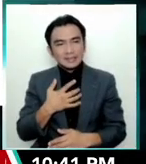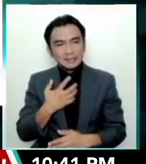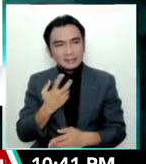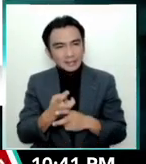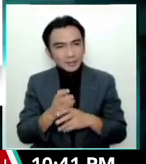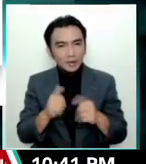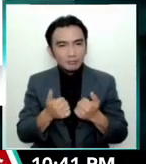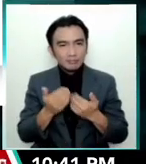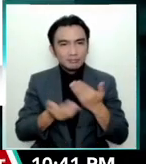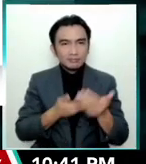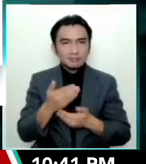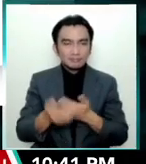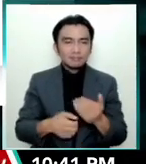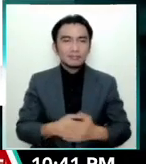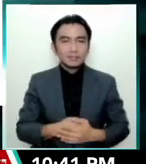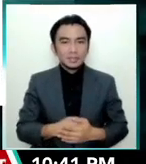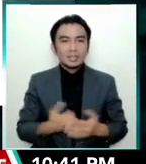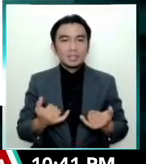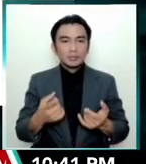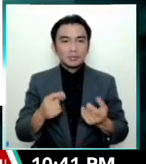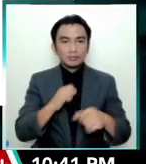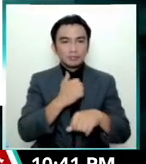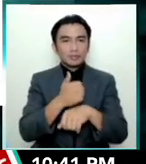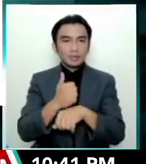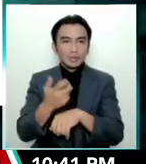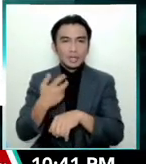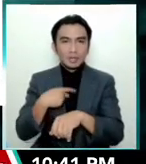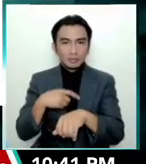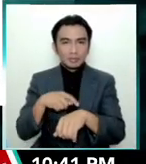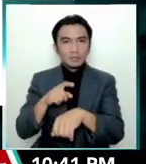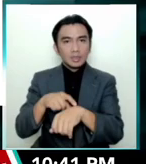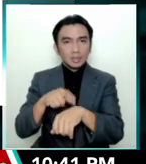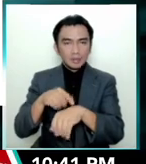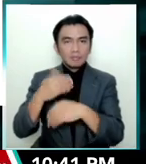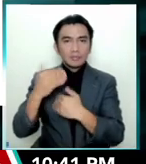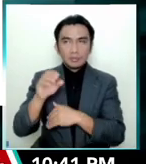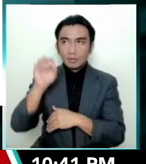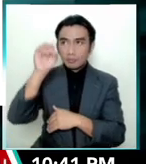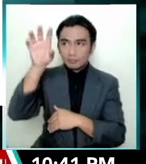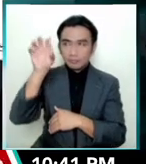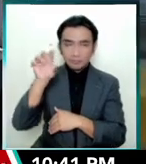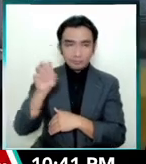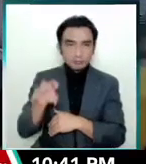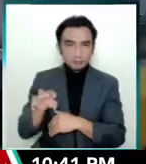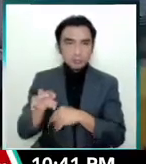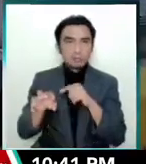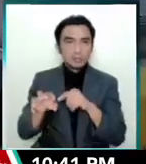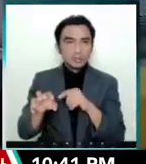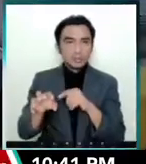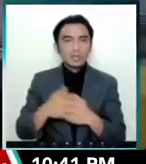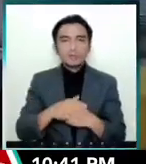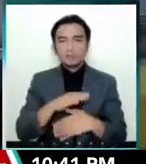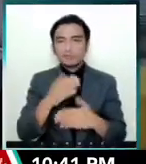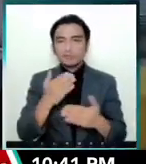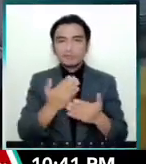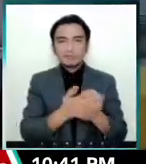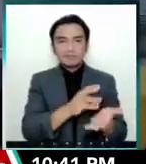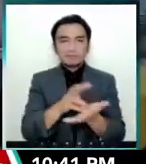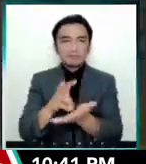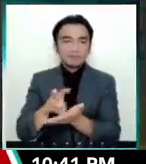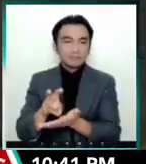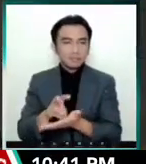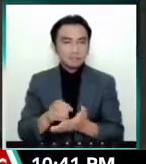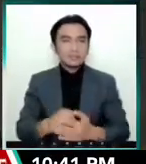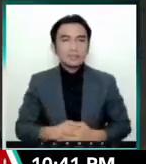Villar gawing mandatory ang pagkakabit ng timer sa lahat ng traffic lights sa urban at rural areas? Sangayon dito ang mga nakausap